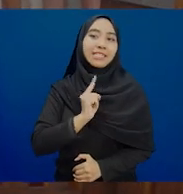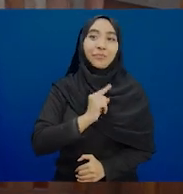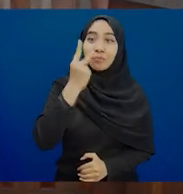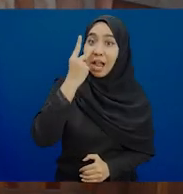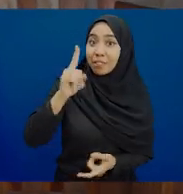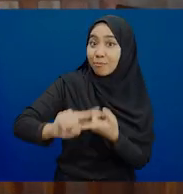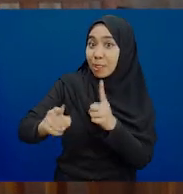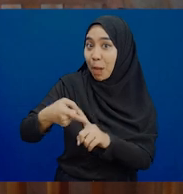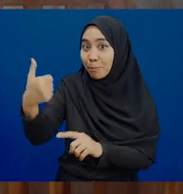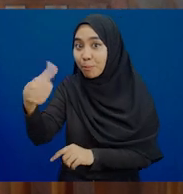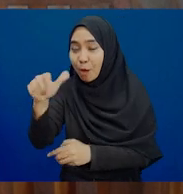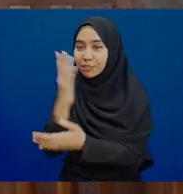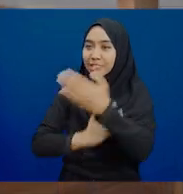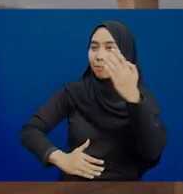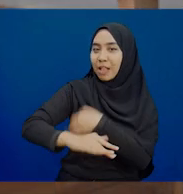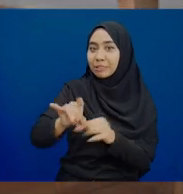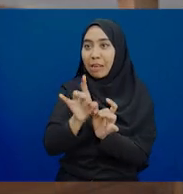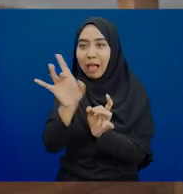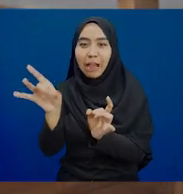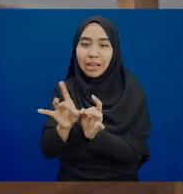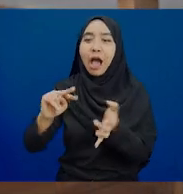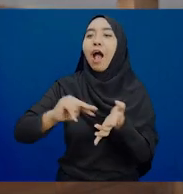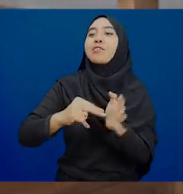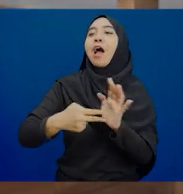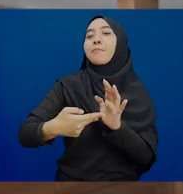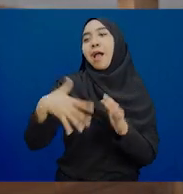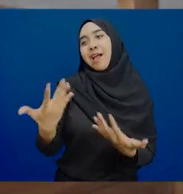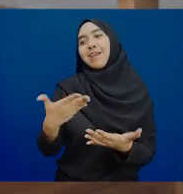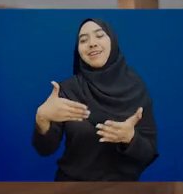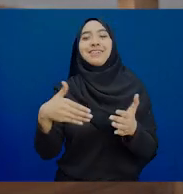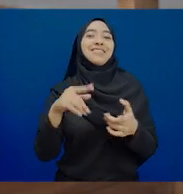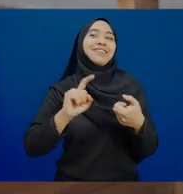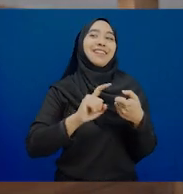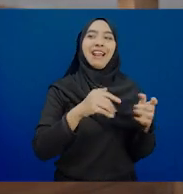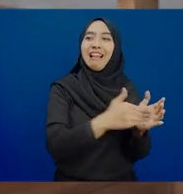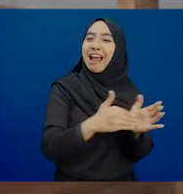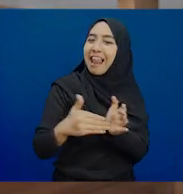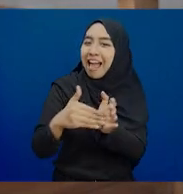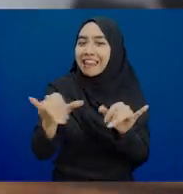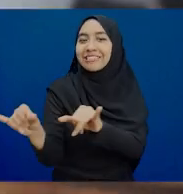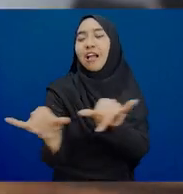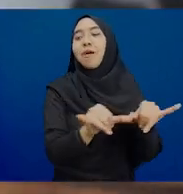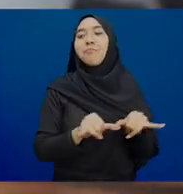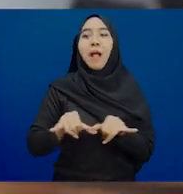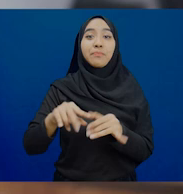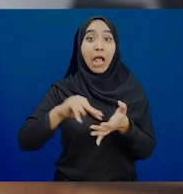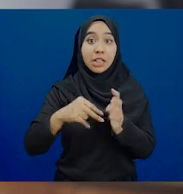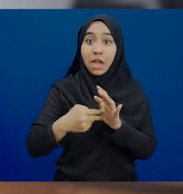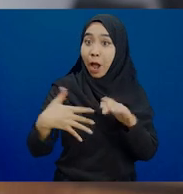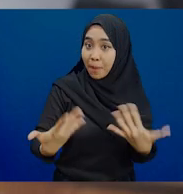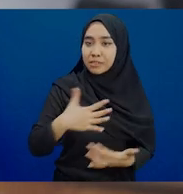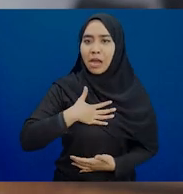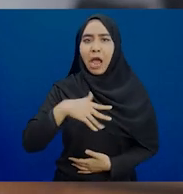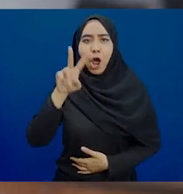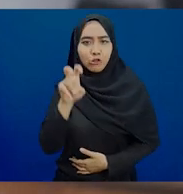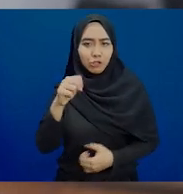dengan beraneka ragamnya, oh berarti yang kesusahan nggak cuma saya. Berarti yang diuji nggak